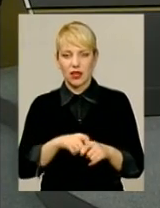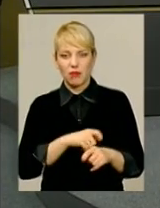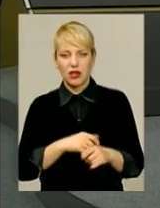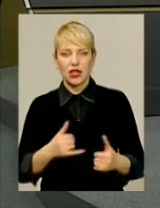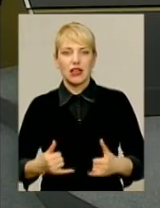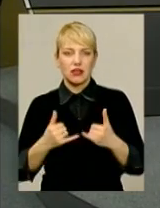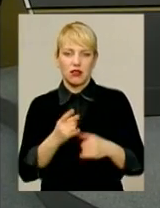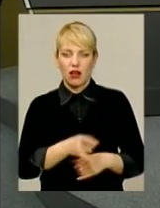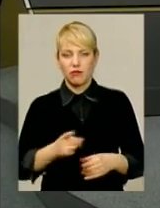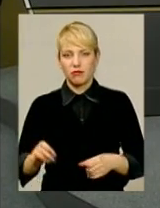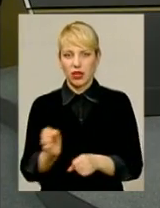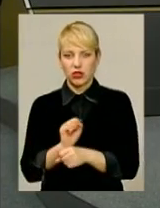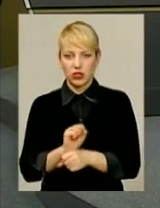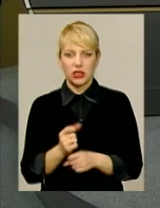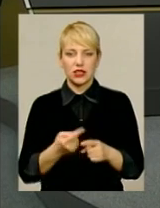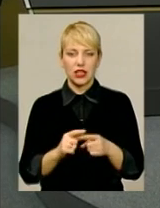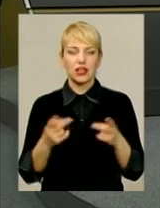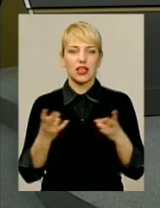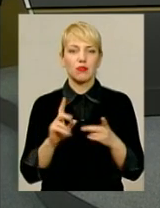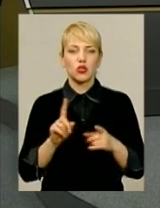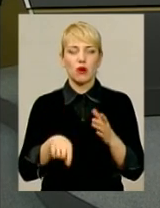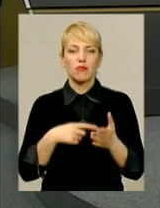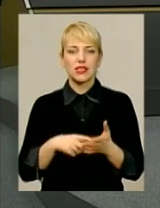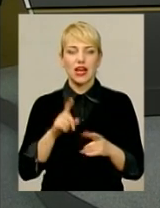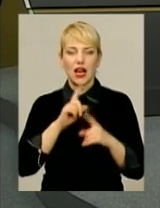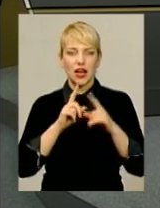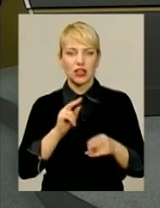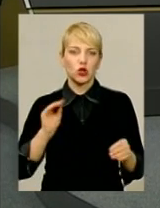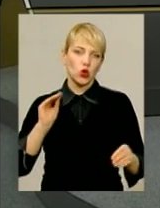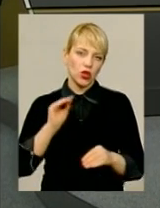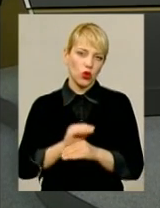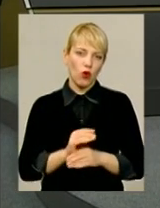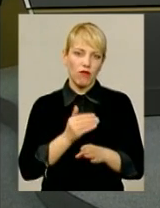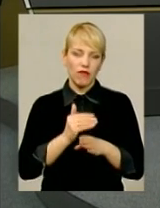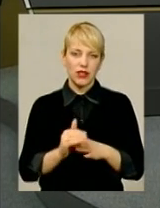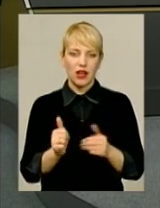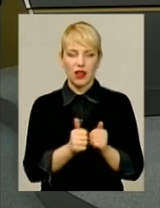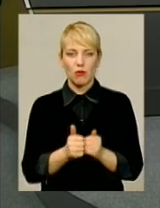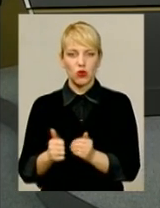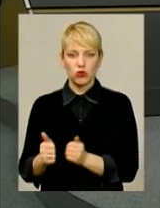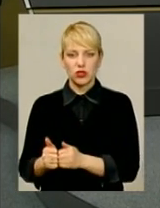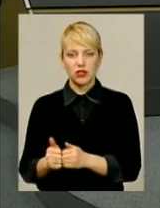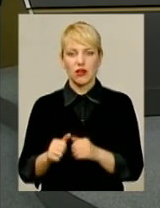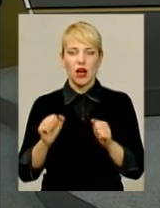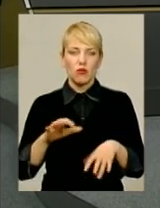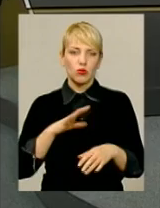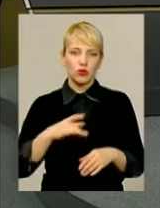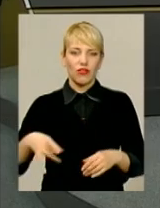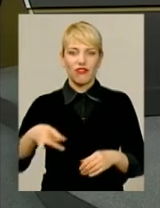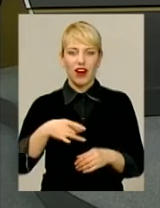простої паркомісці. Це або треба, щоб міська рада додатково виділяла по сусідству, чи як, чи можливо в